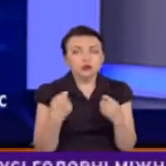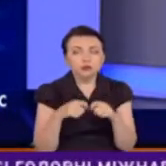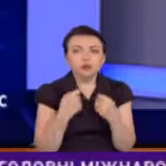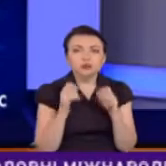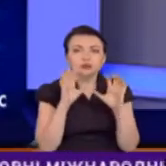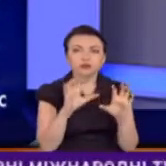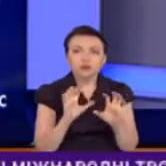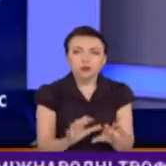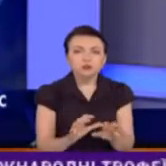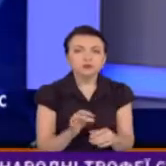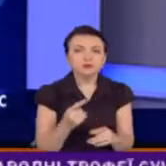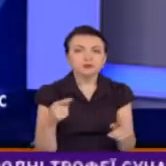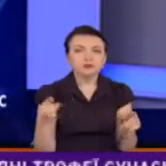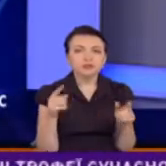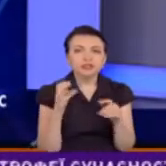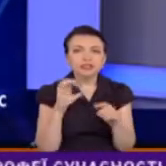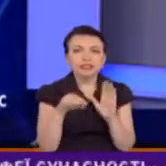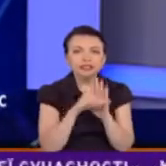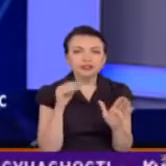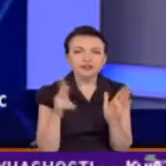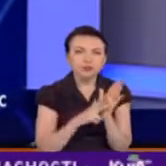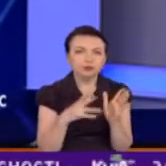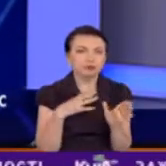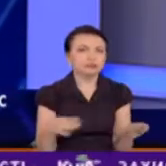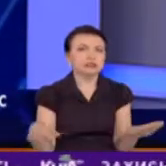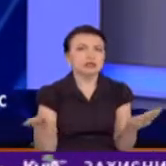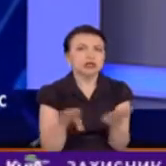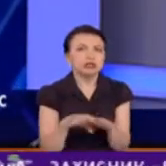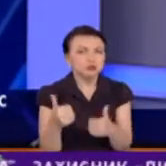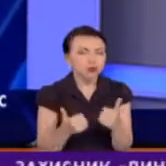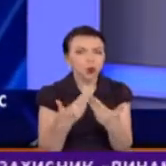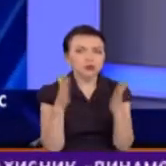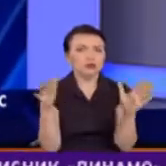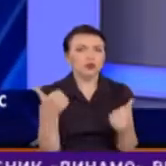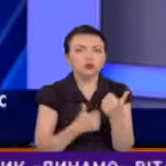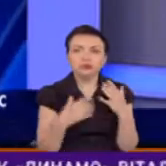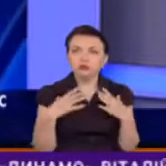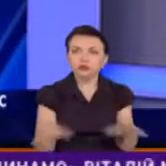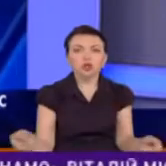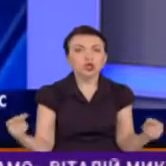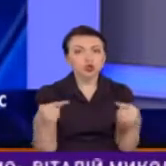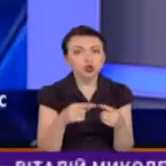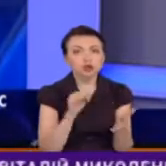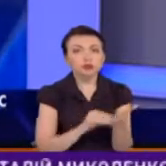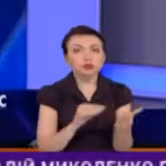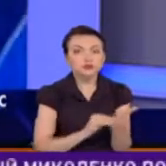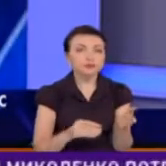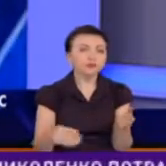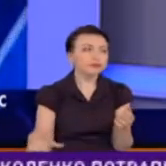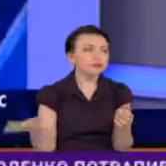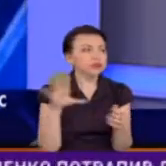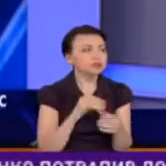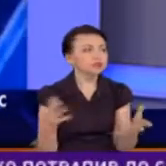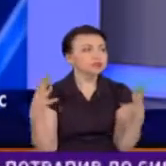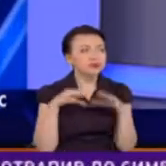закону. Ну, статті 8 він був закритий, відкритого конкурсу не було, хоча там чітко написано, що всі